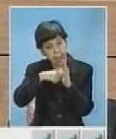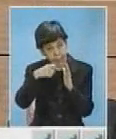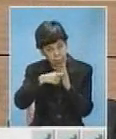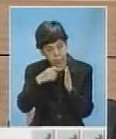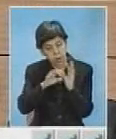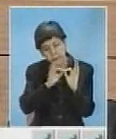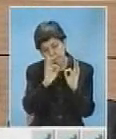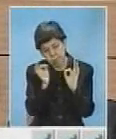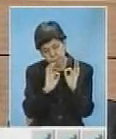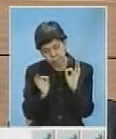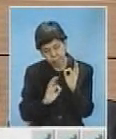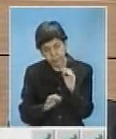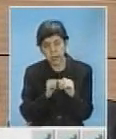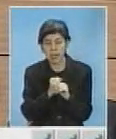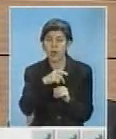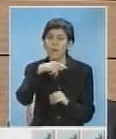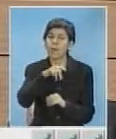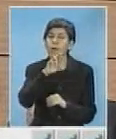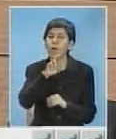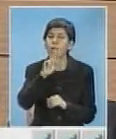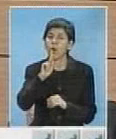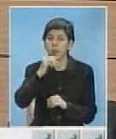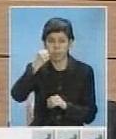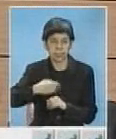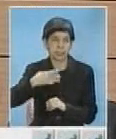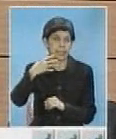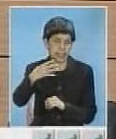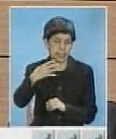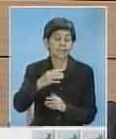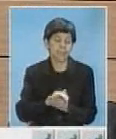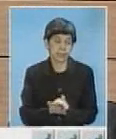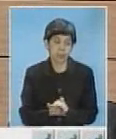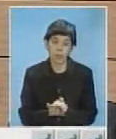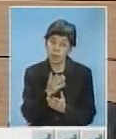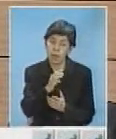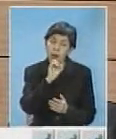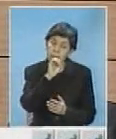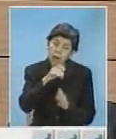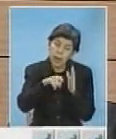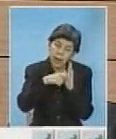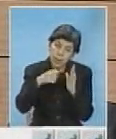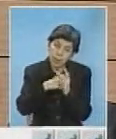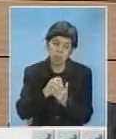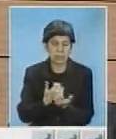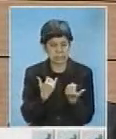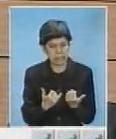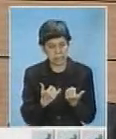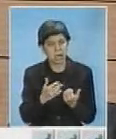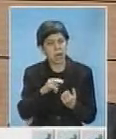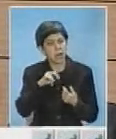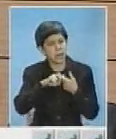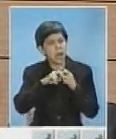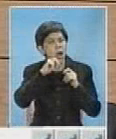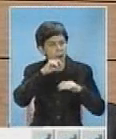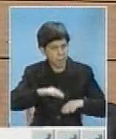การตราพระราชกำหนดทั้ง4ฉบับของรัฐบาลโดยที่ท่านได้อ้างถึงความเสียหายจากอุ